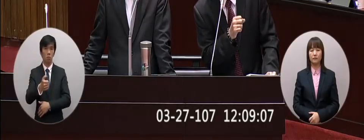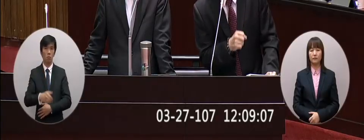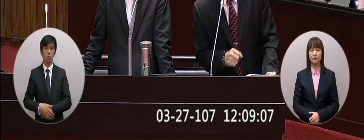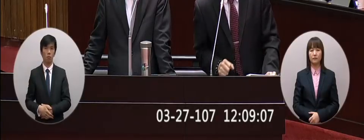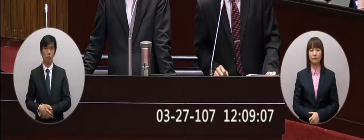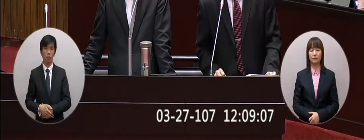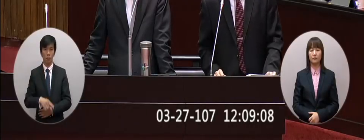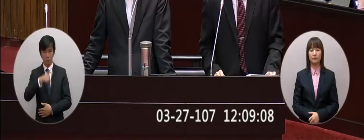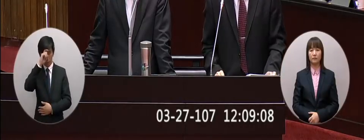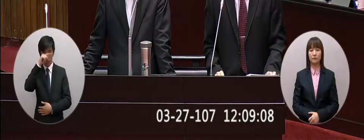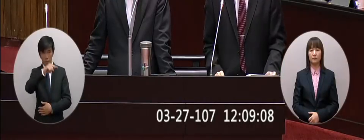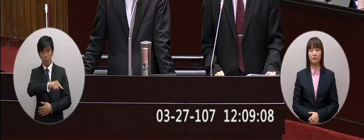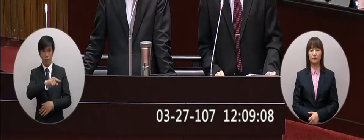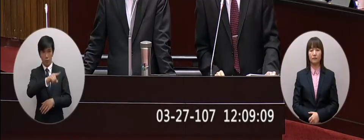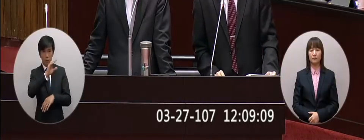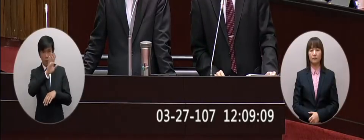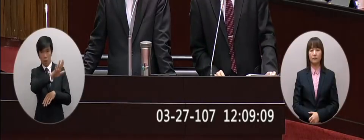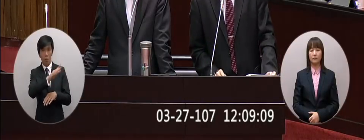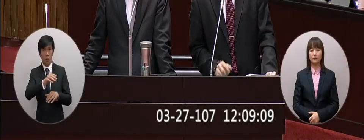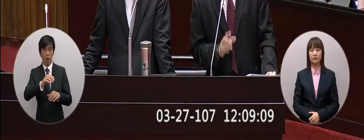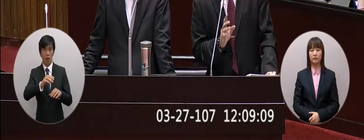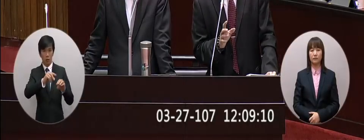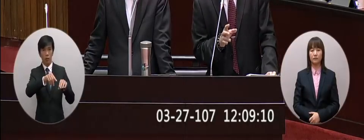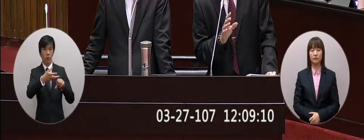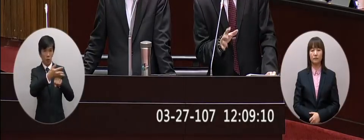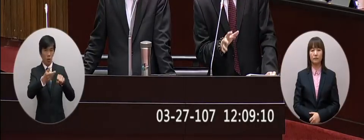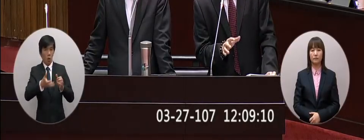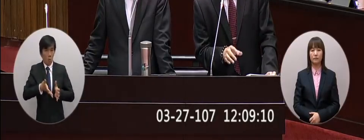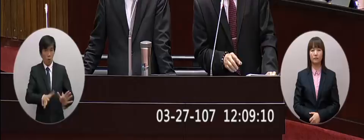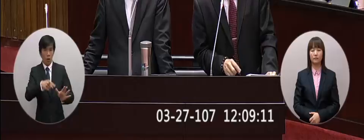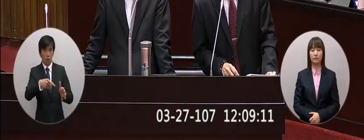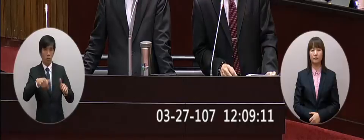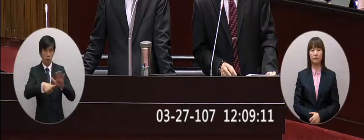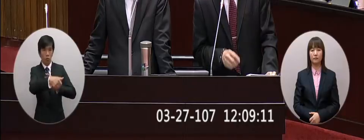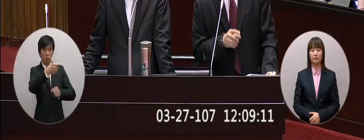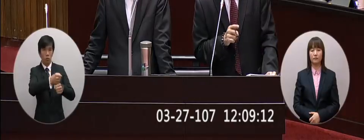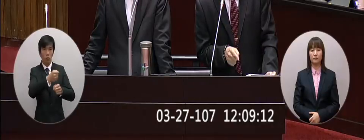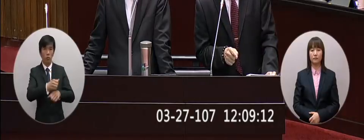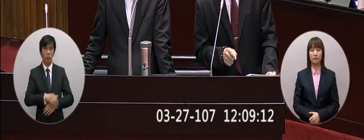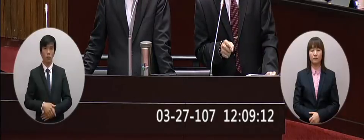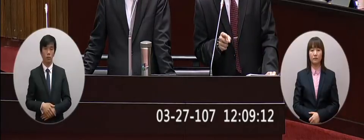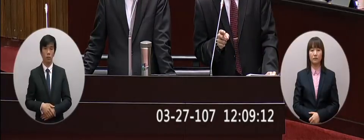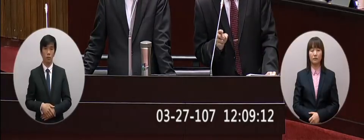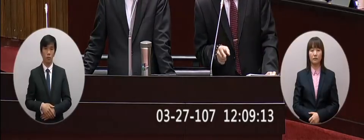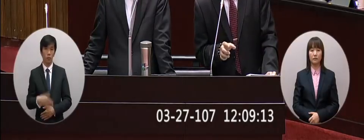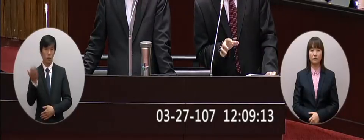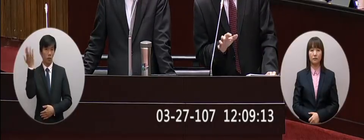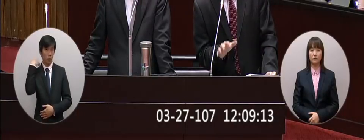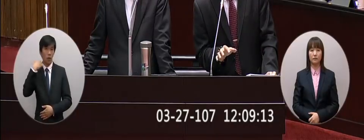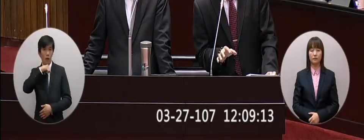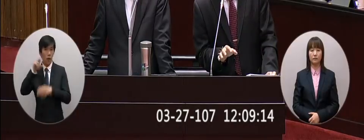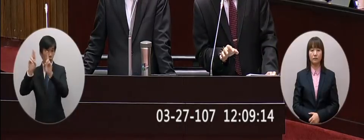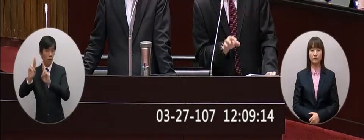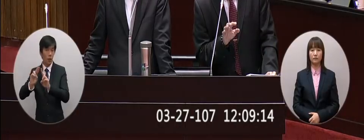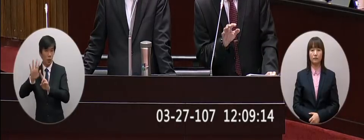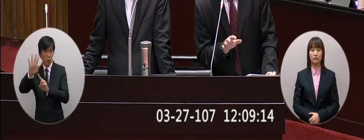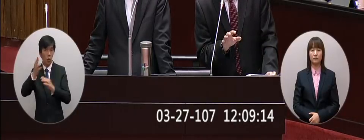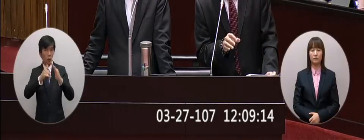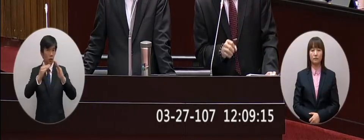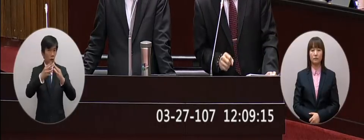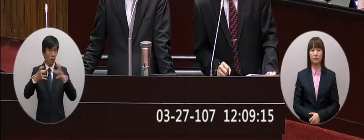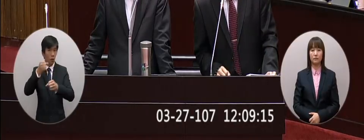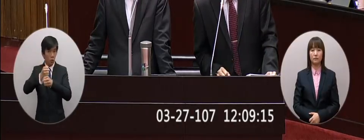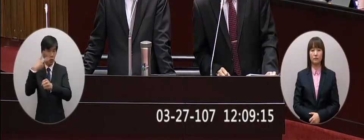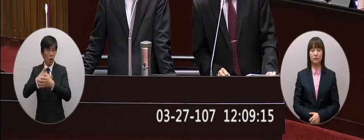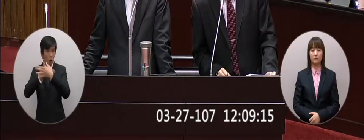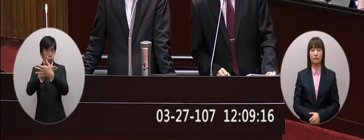这在地化的问题。那这部分来说的话呢，过去台电呢已经透过建教跟奖学金的方式来建